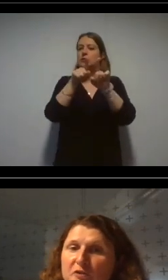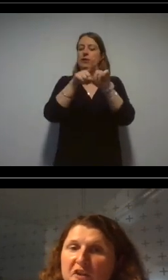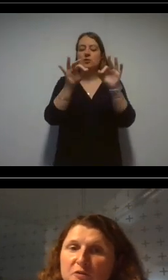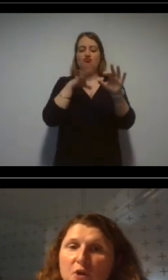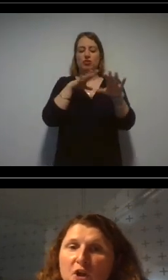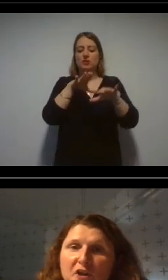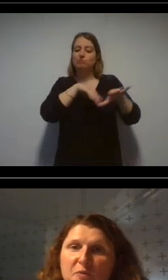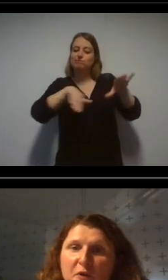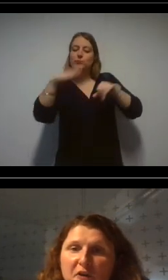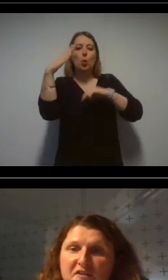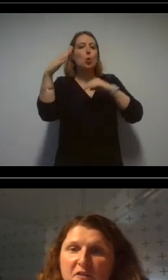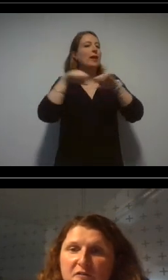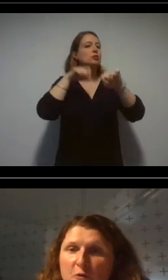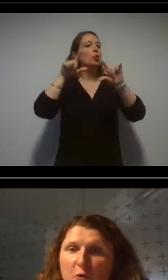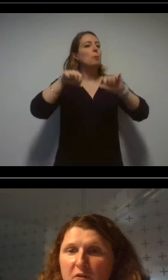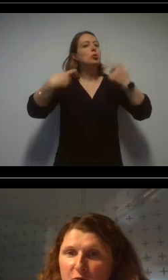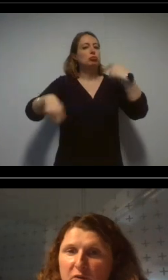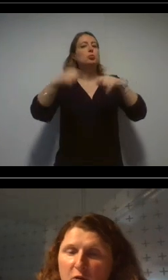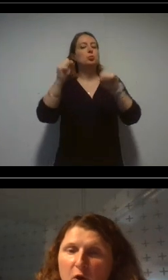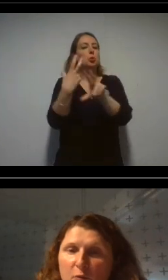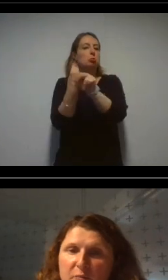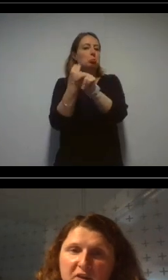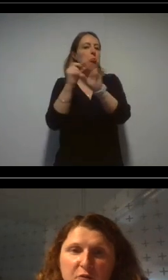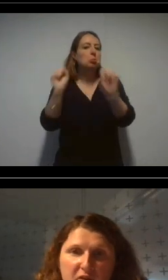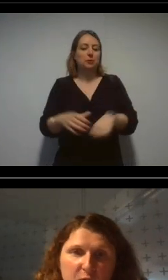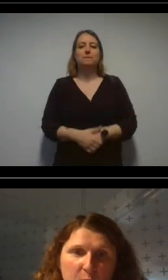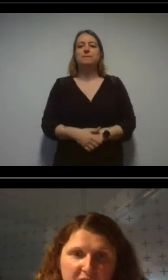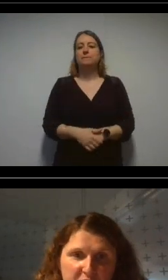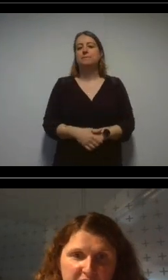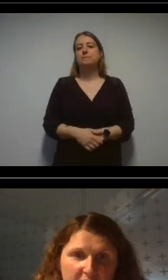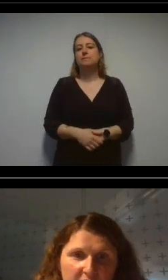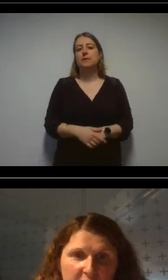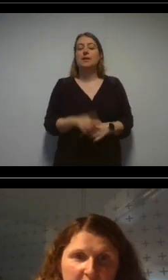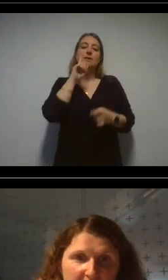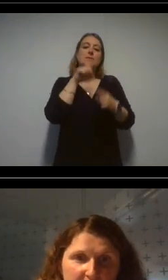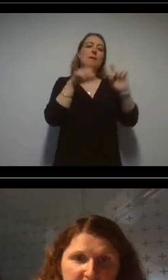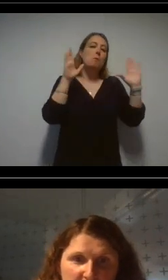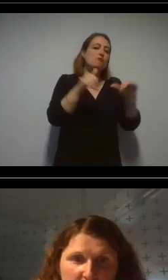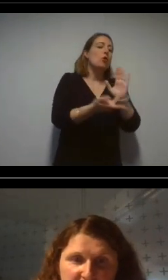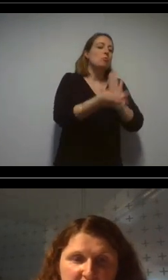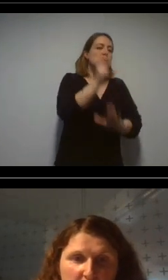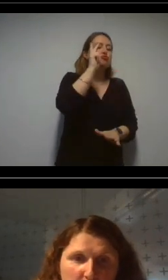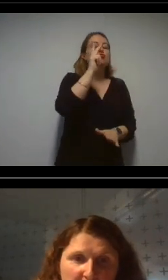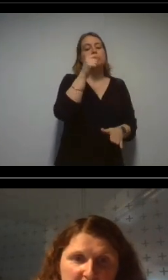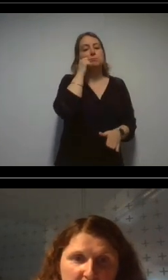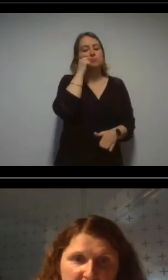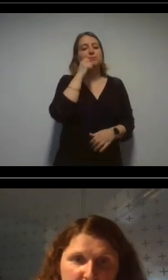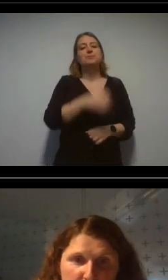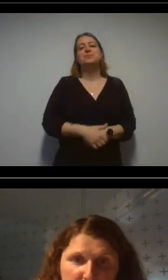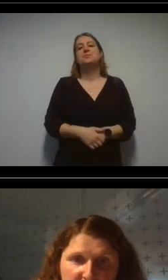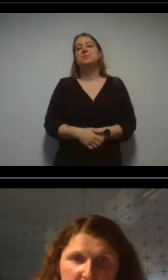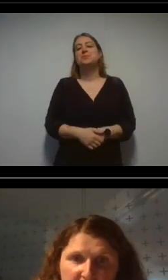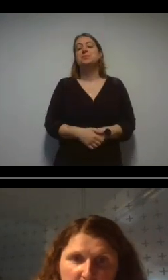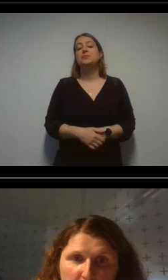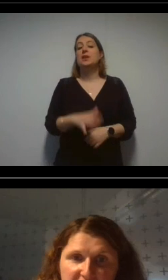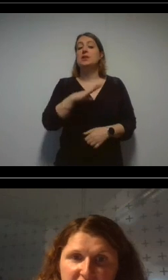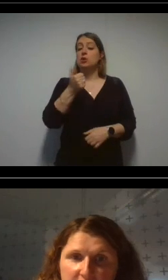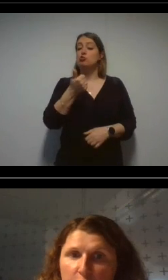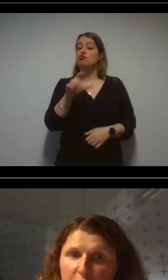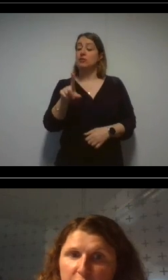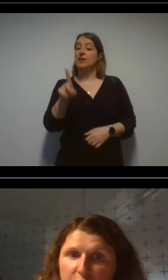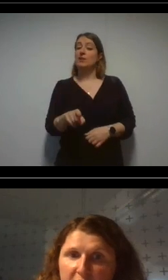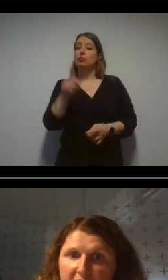pour d'autres actions qui peuvent être organisées en visio et que sur les forums, on est bien sur un événement présentiel. Et concernant les visites d'entreprise, j'ai une question. Faut-il que les